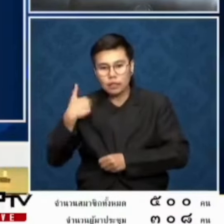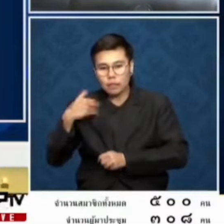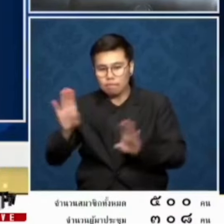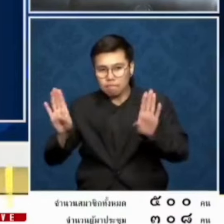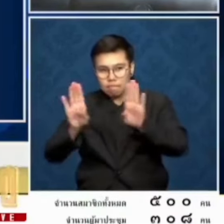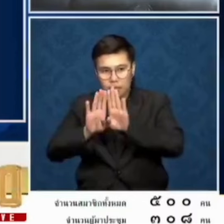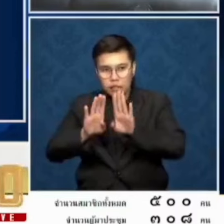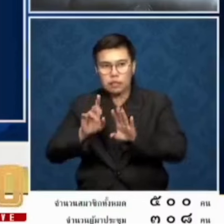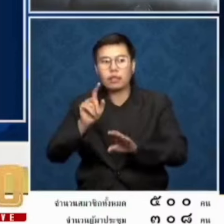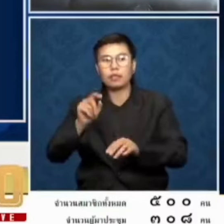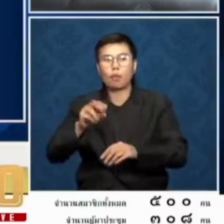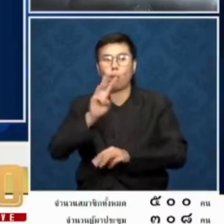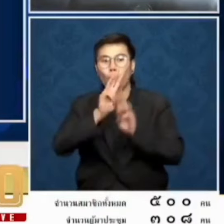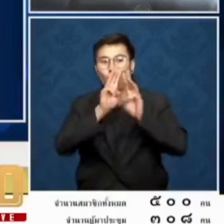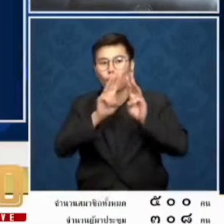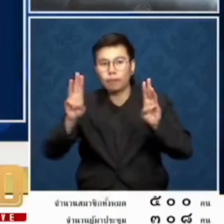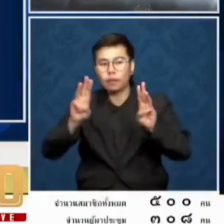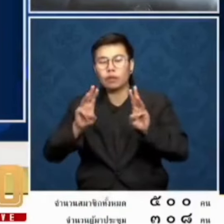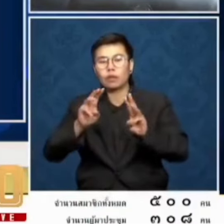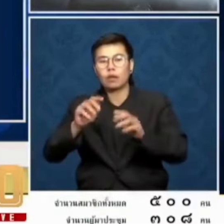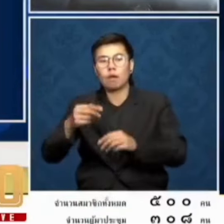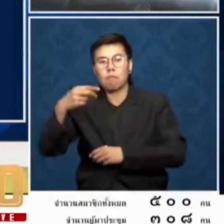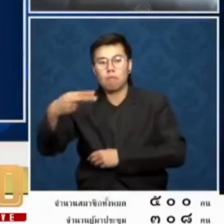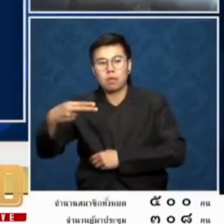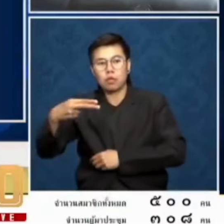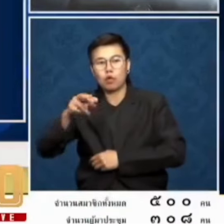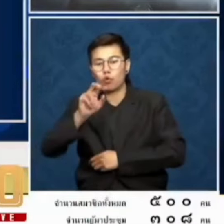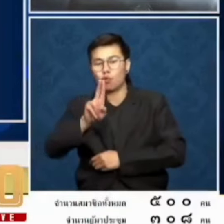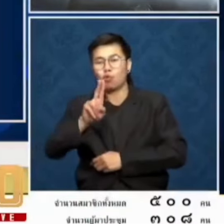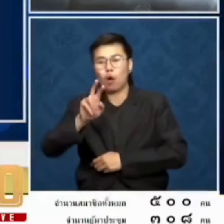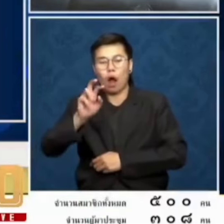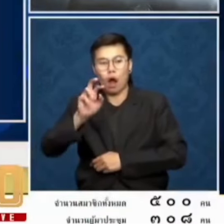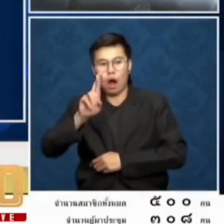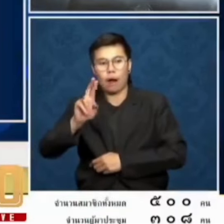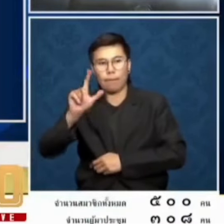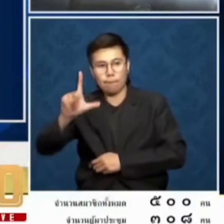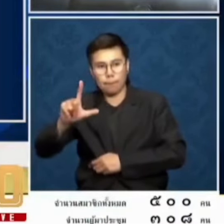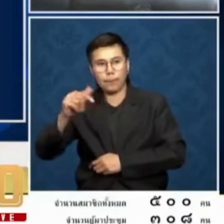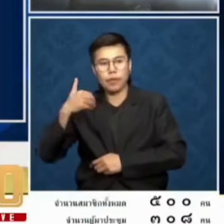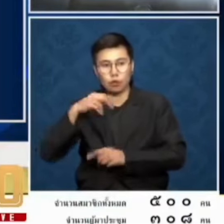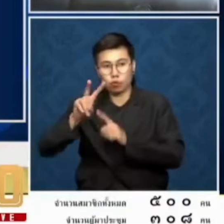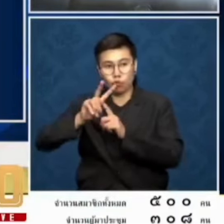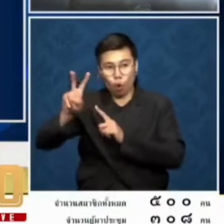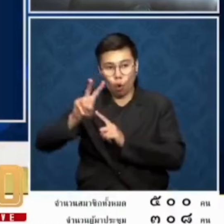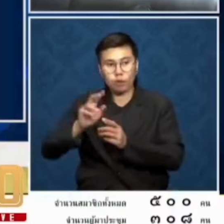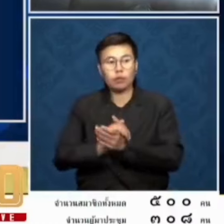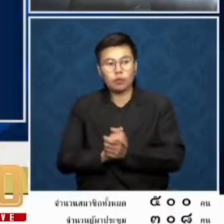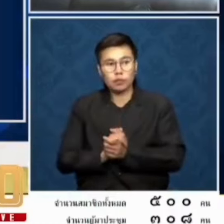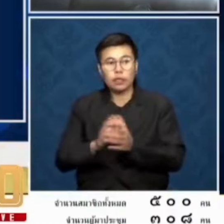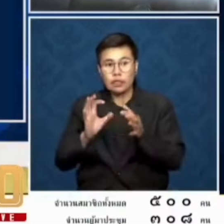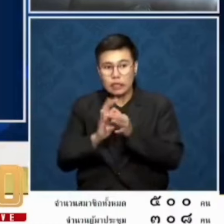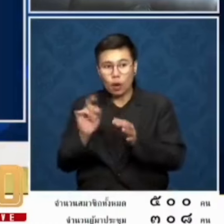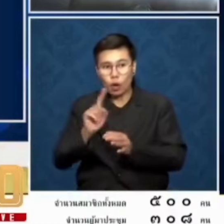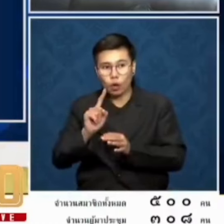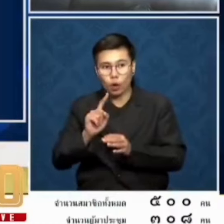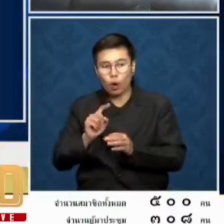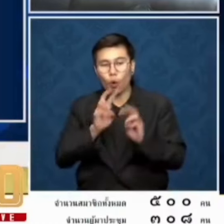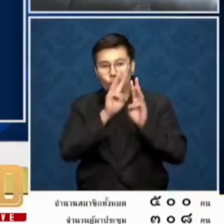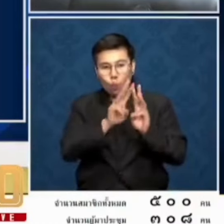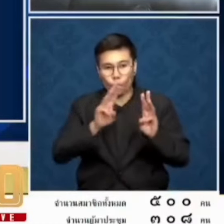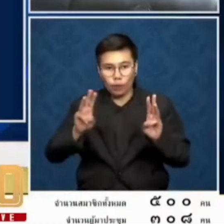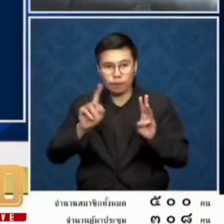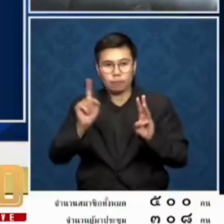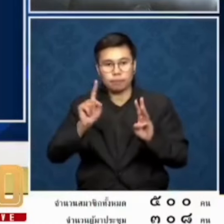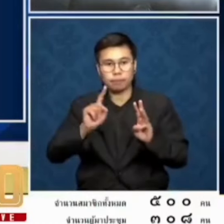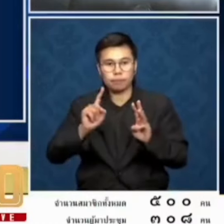าณ10,000กว่า URL นะคะแต่นะคะอันดับ2นะคะก็ยังคงเป็นนะคะของเว็บหมิ่นอยู่ดีประมาณ900ก